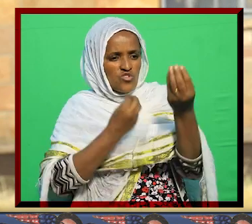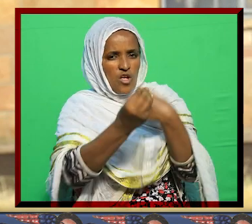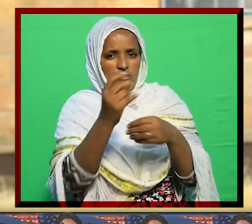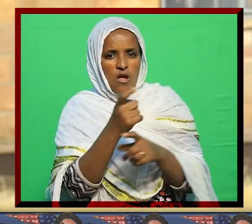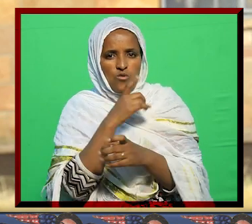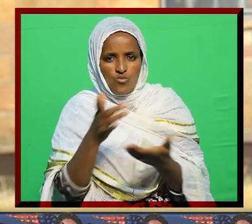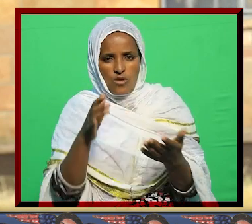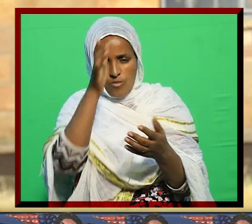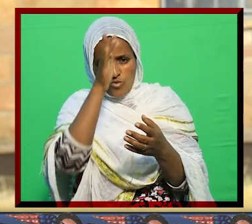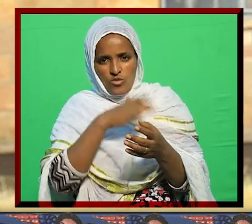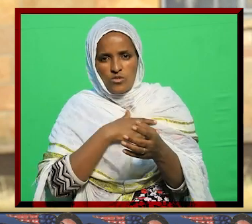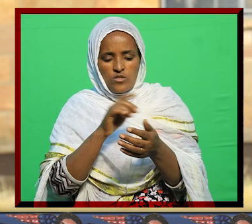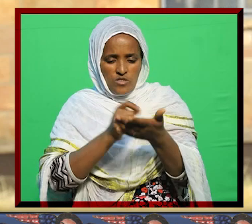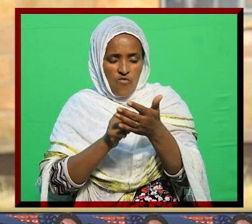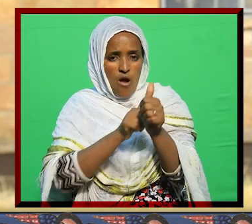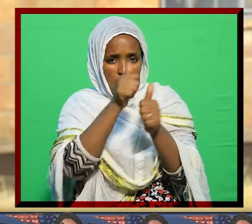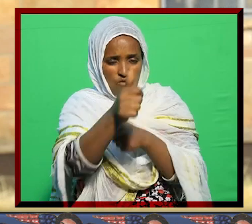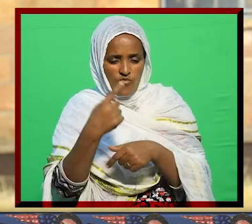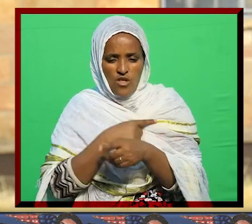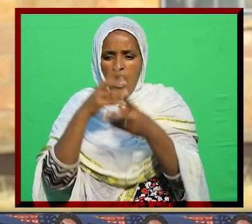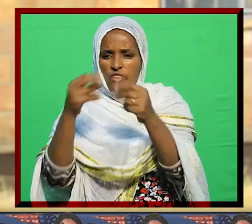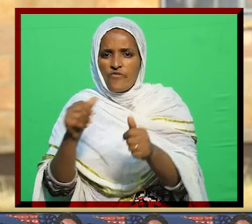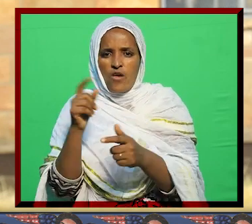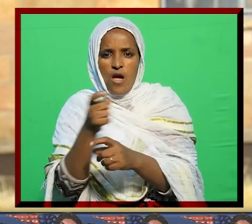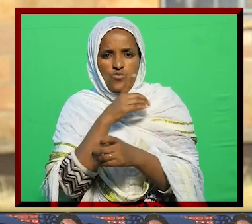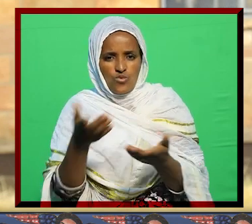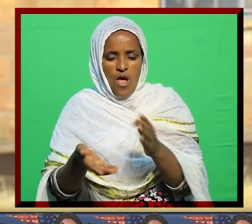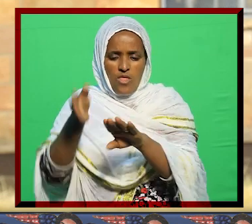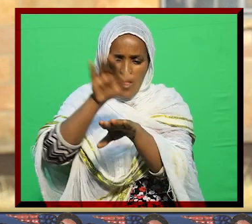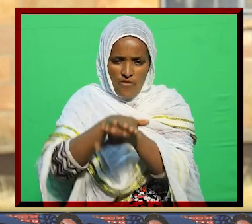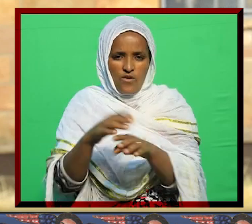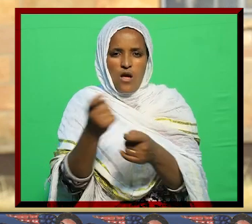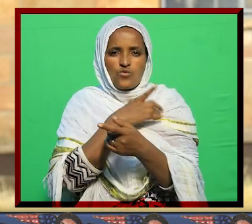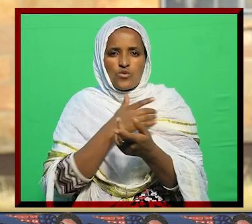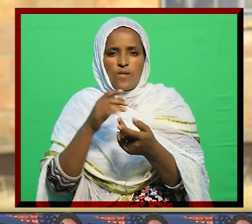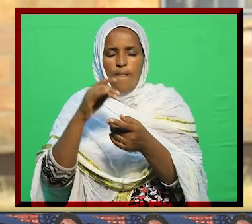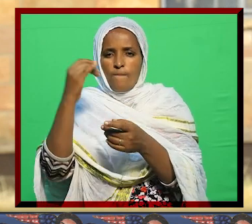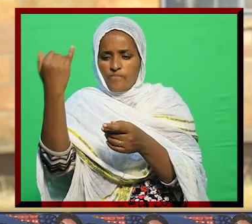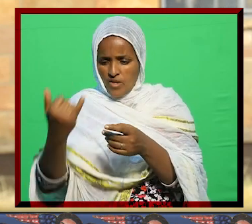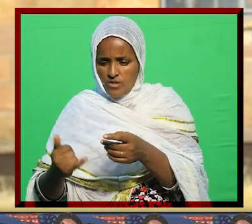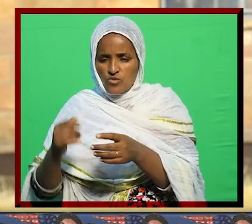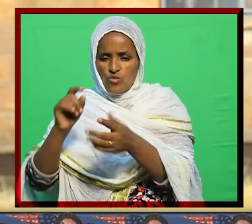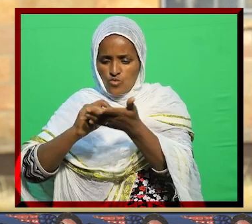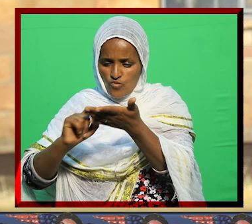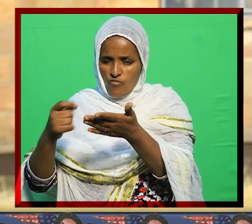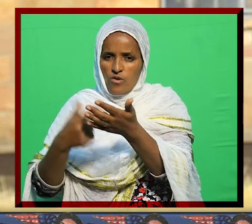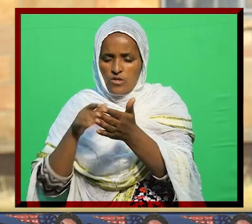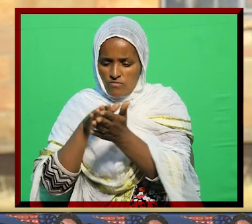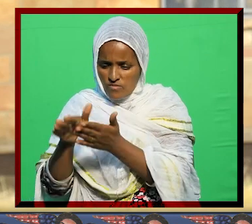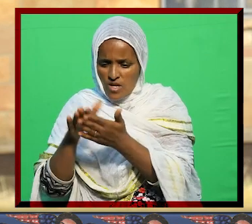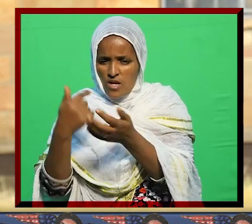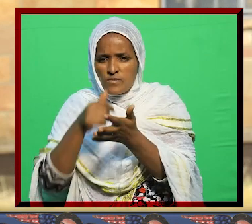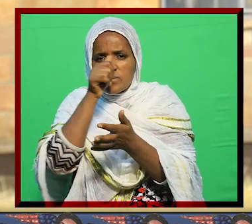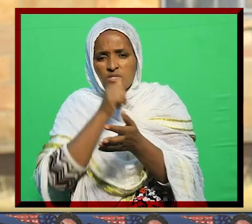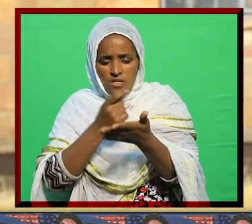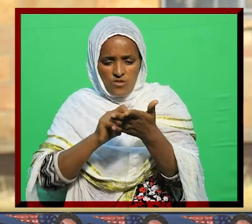አንሁን። አባቶቻችን ብርሃንን አጽፈው አለፉ፣ እኛ ብራና አጥፊ አንሁን፣ ብራና አጣቢ አንሁን። አባቶቻችን ብዕር ቀርጸው የዳመጹትን